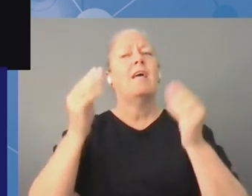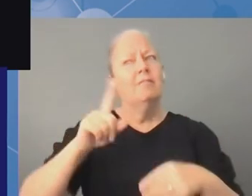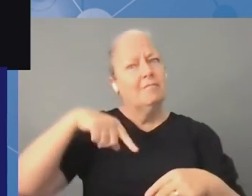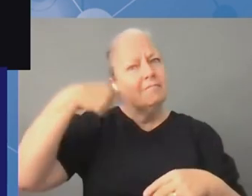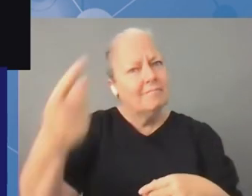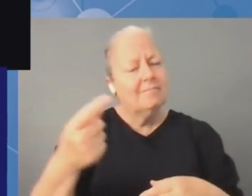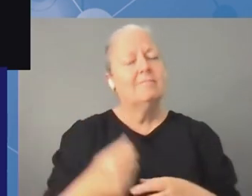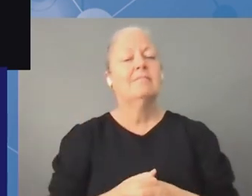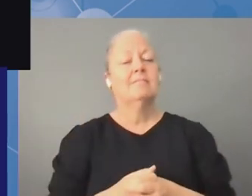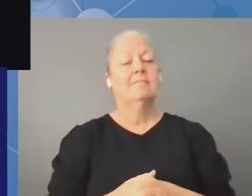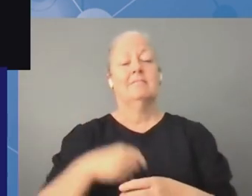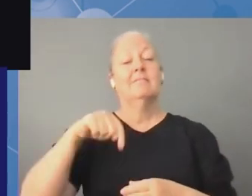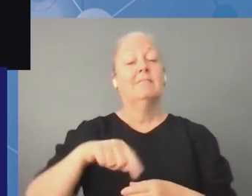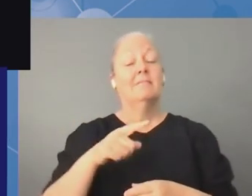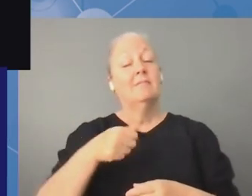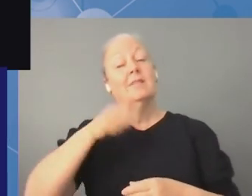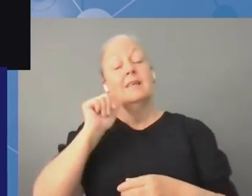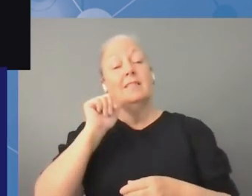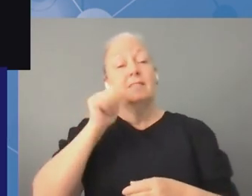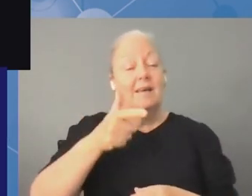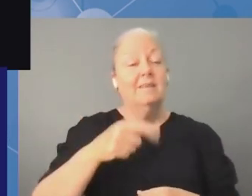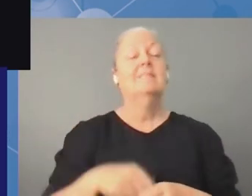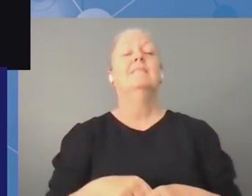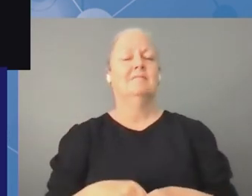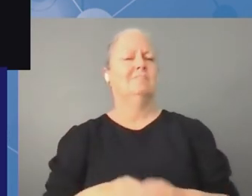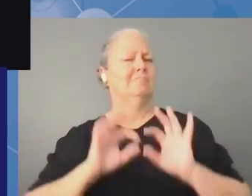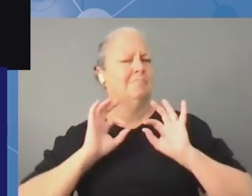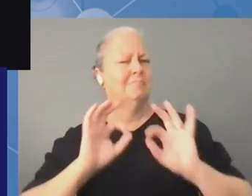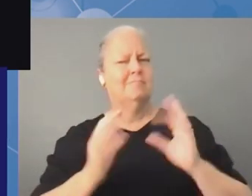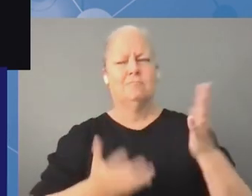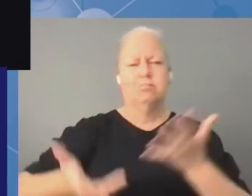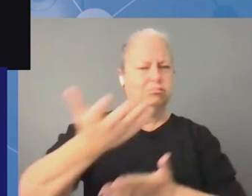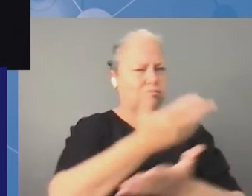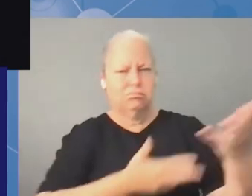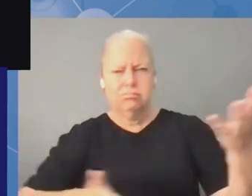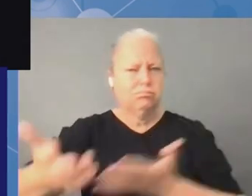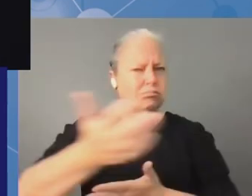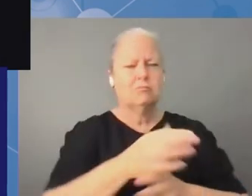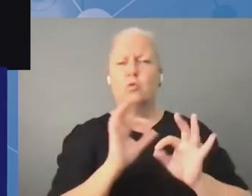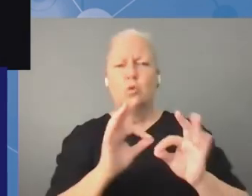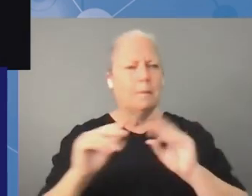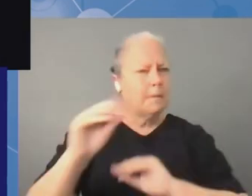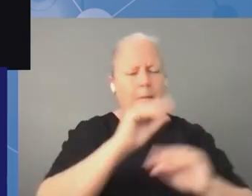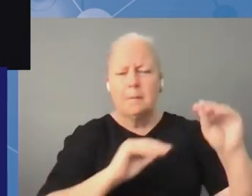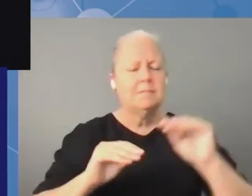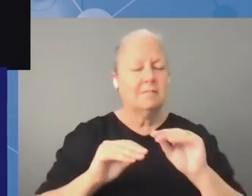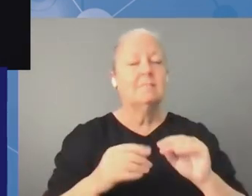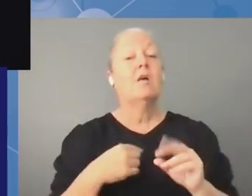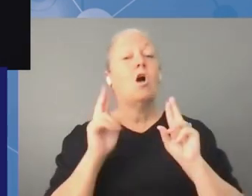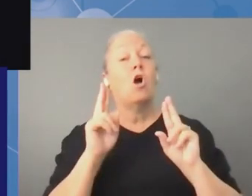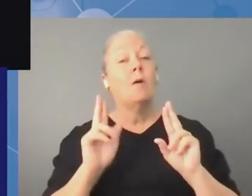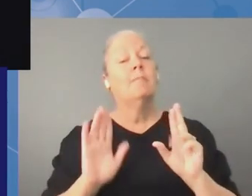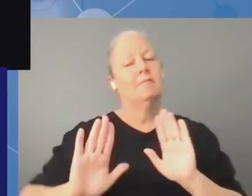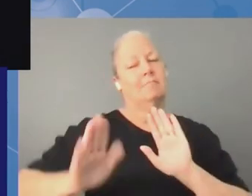قصارى جهدنا لنزيد من هذه الضيافة لكم. هذه الأيام